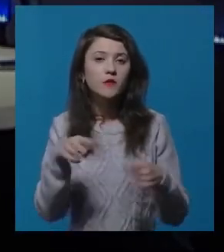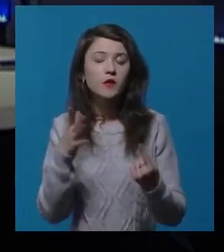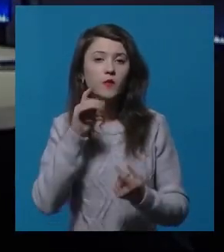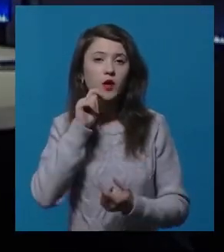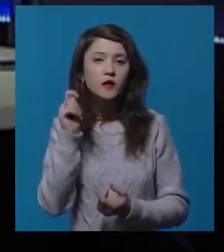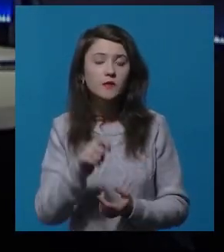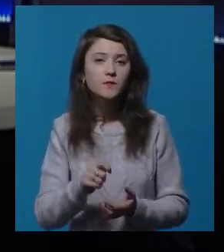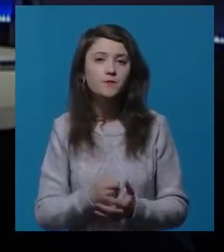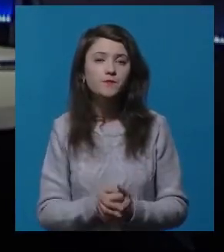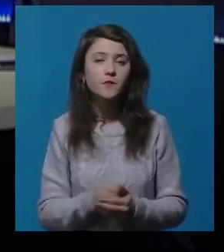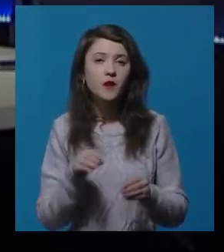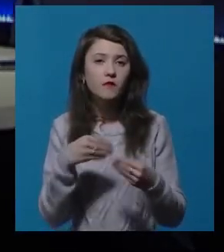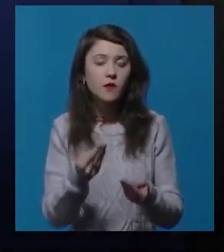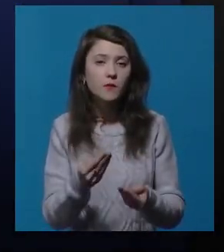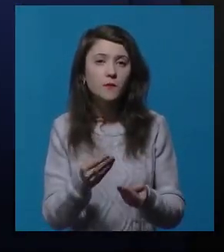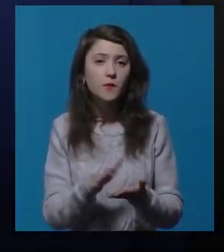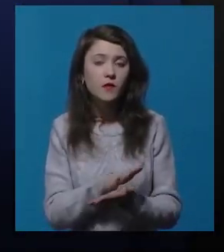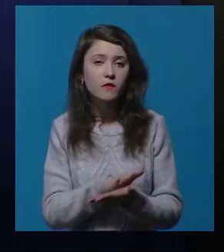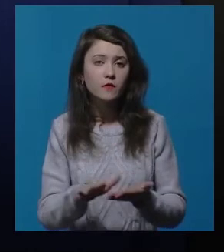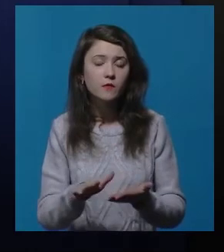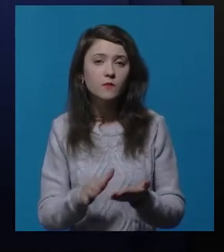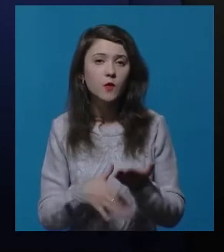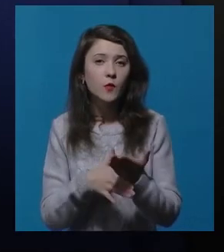Координаційний центр знання правової допомоги